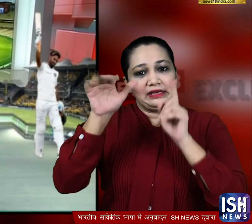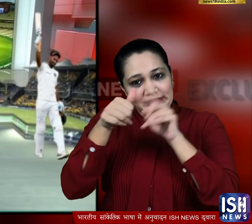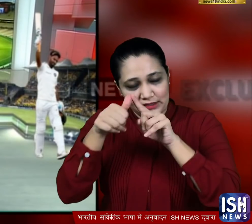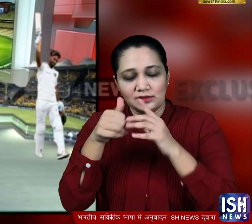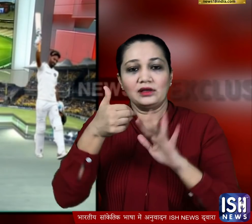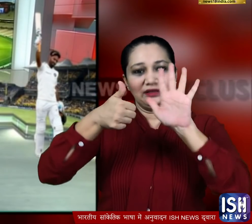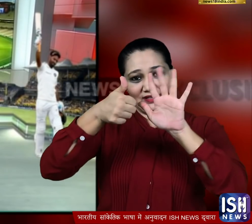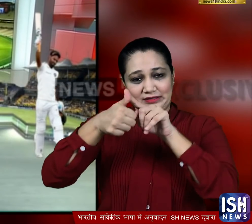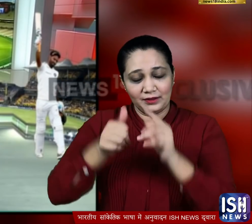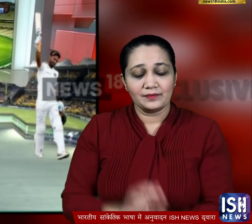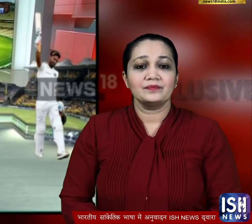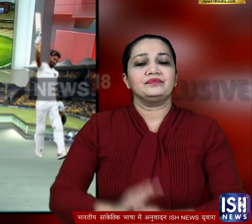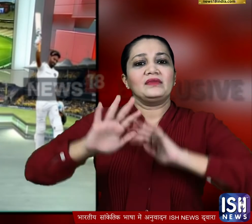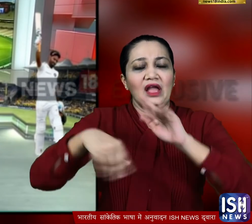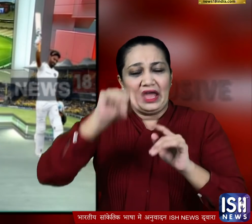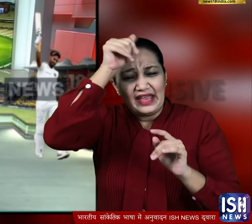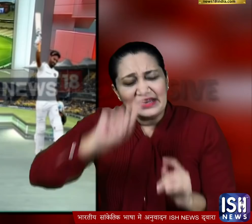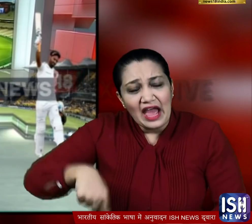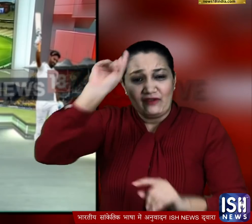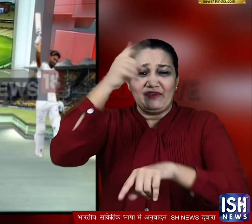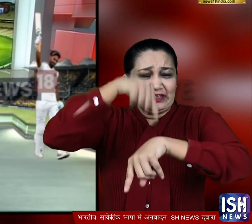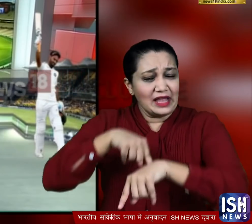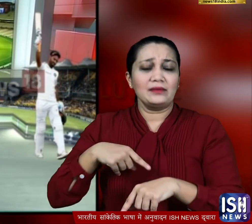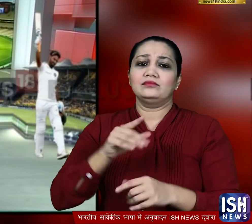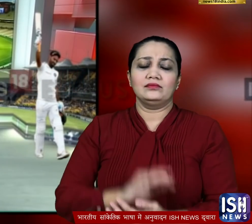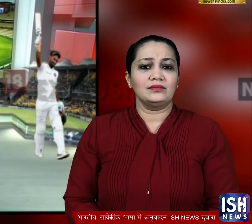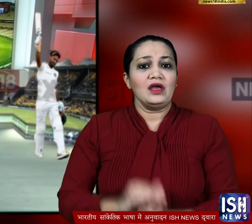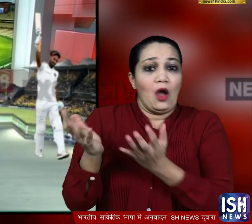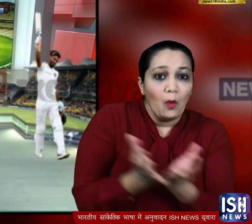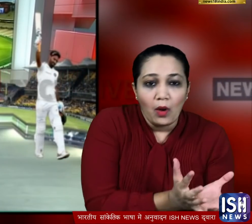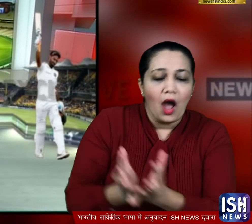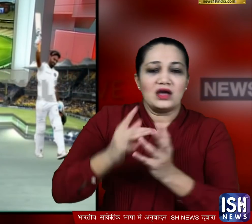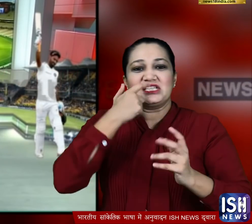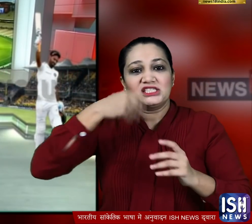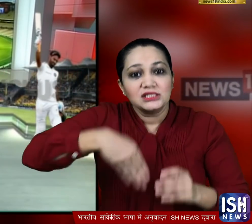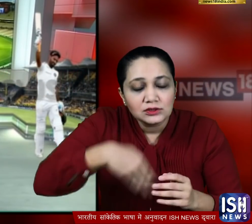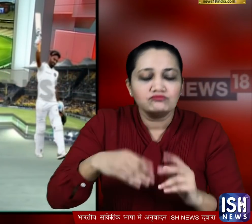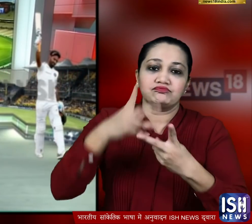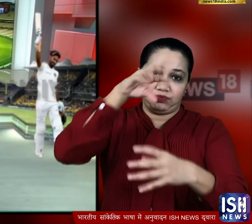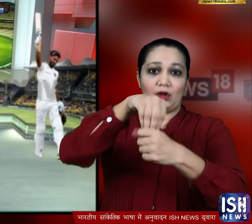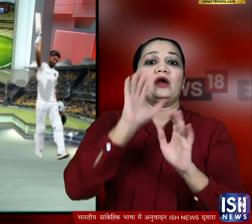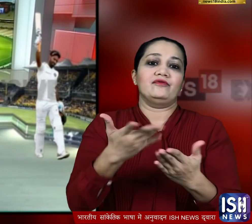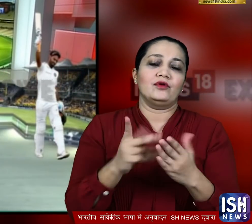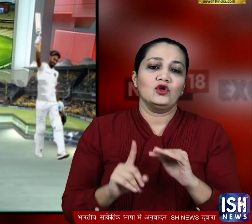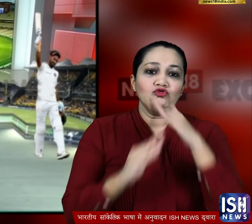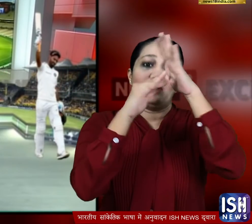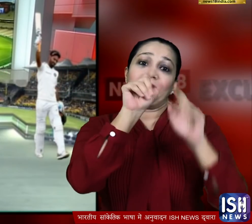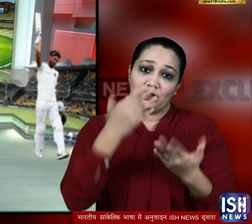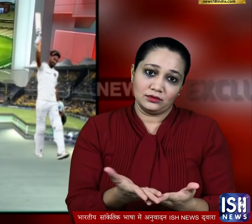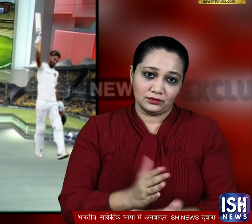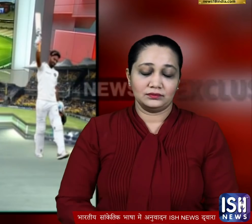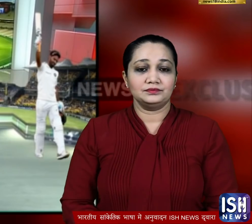नंबर पर पहुंच गए। भारतीय क्रिकेट के इतिहास में ऐसा पहली बार है जब किसी विकेटकीपर बल्लेबाज ने आईसीसी की टेस्ट रैंकिंग में टॉप 10 में जगह